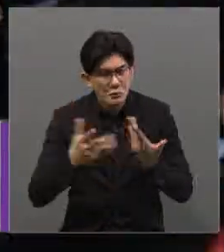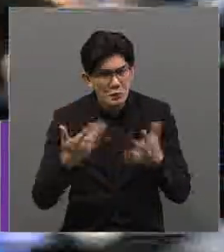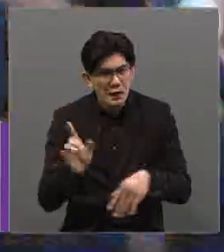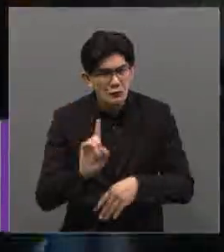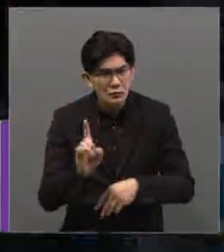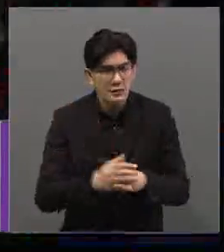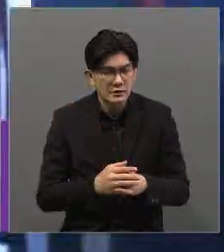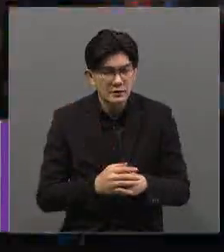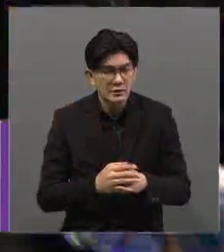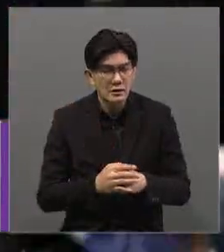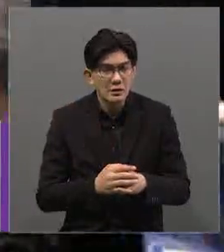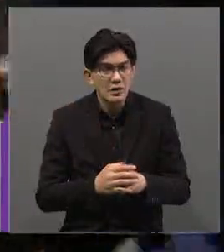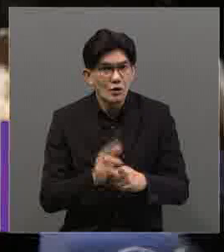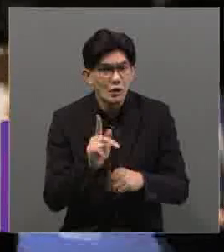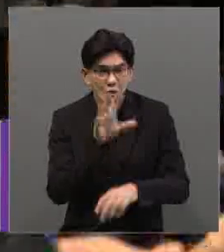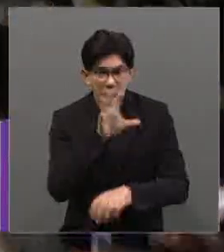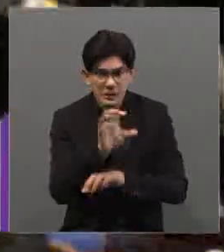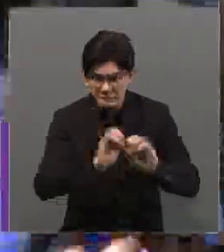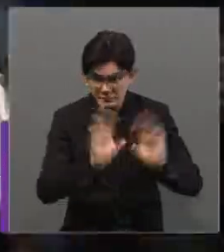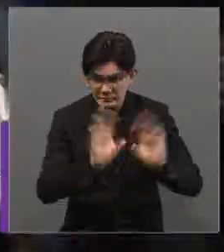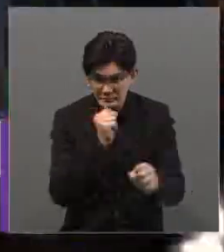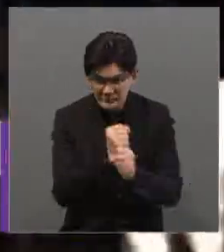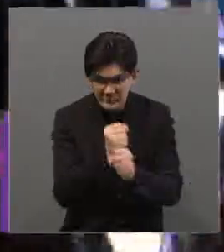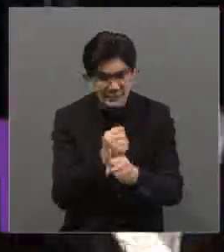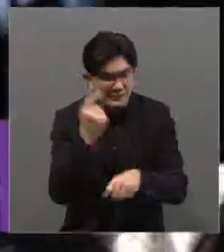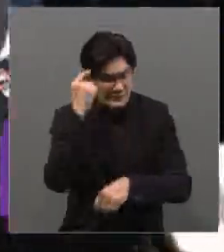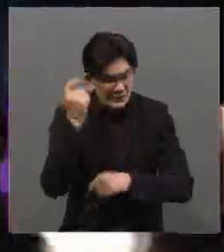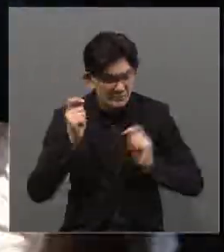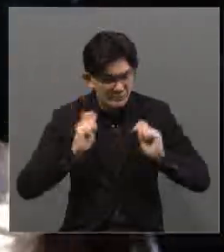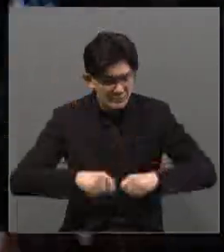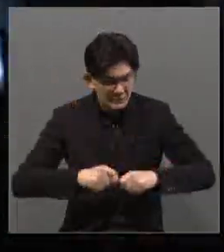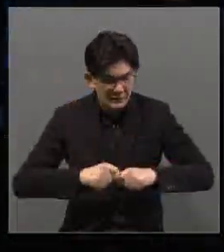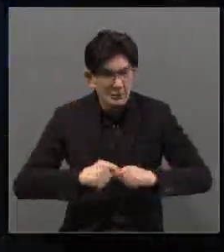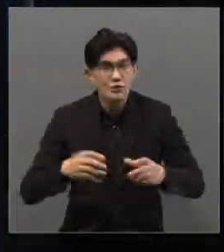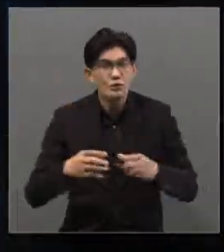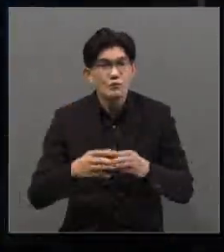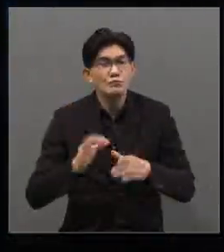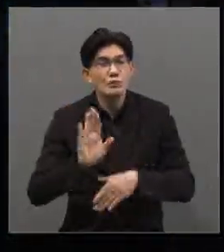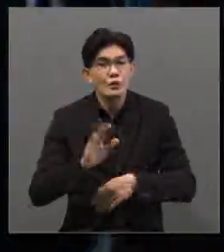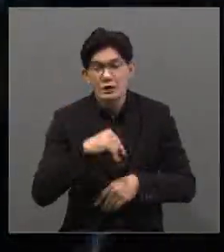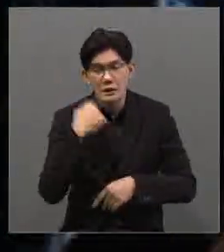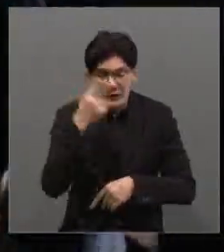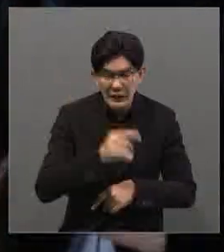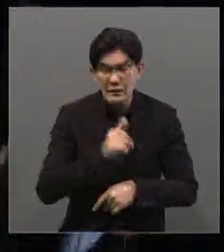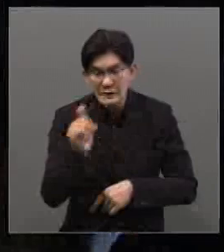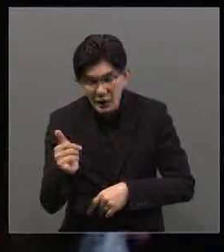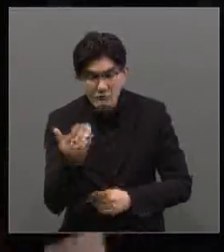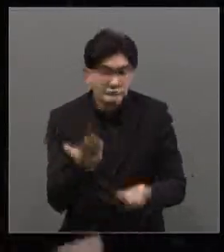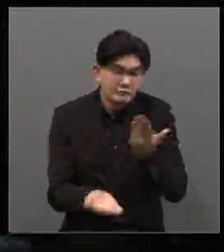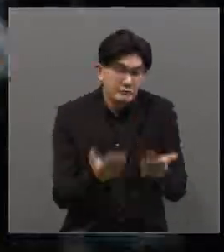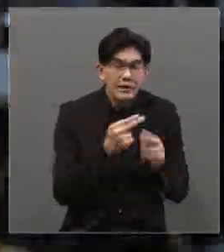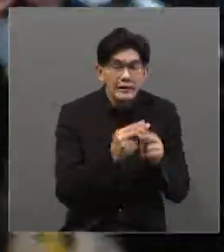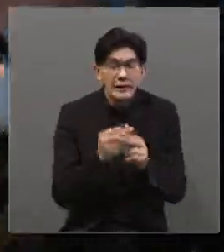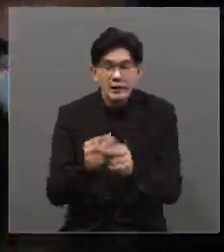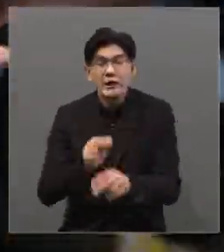ากรณีนี้ข้อบังคับพรรคได้ระบุเอาไว้ชัดเจนว่าต้องเป็นมติพรรคดังนั้นใครจะไปก็เป็นเรื่องส่วนตัว